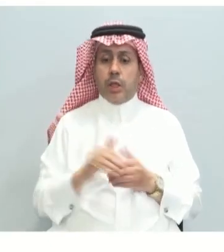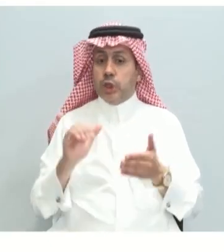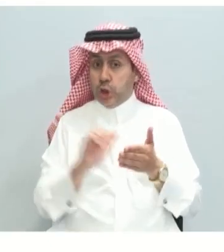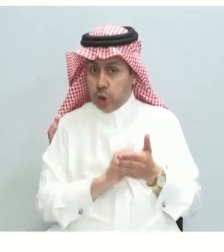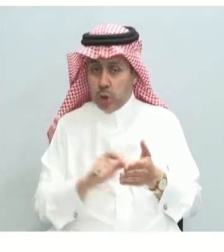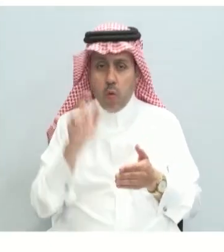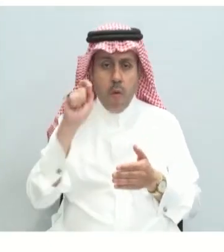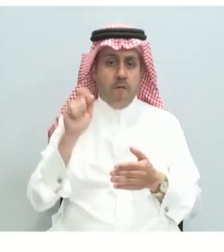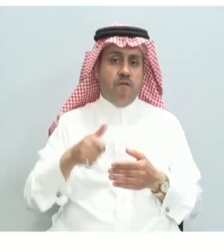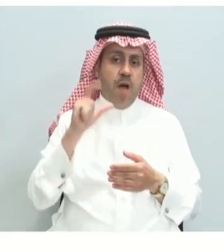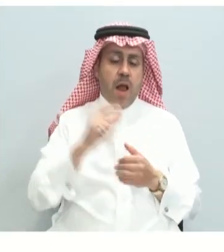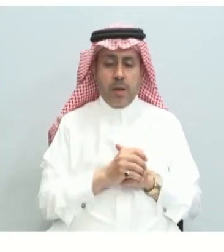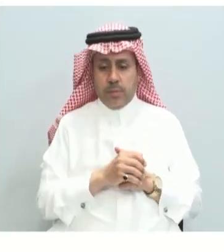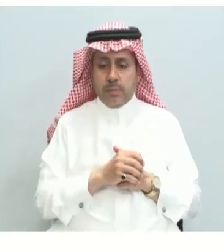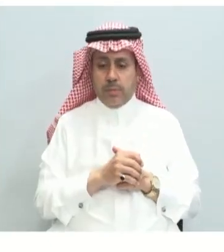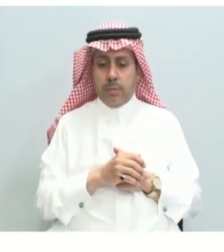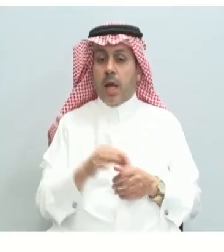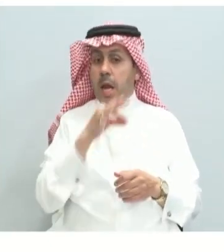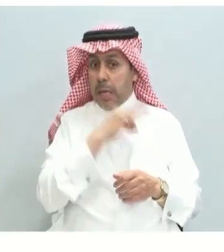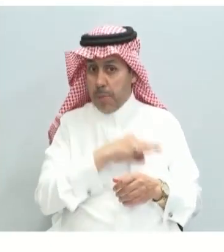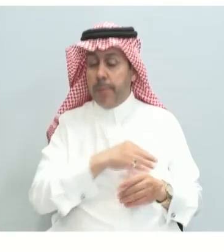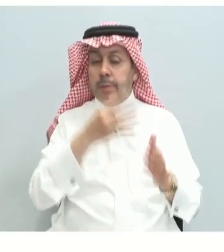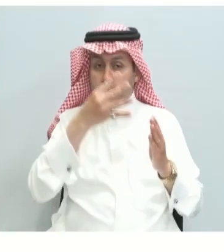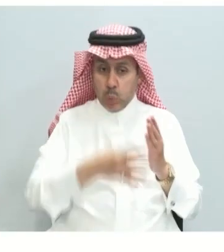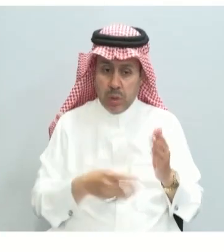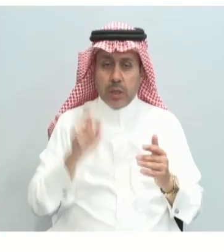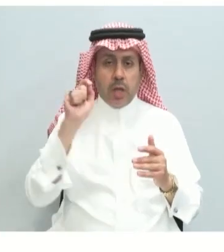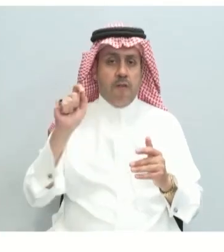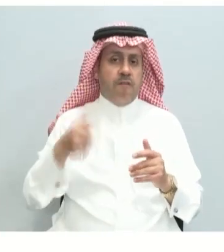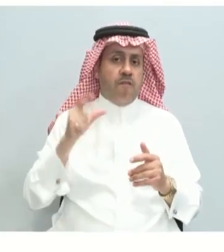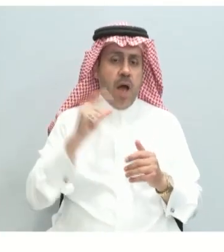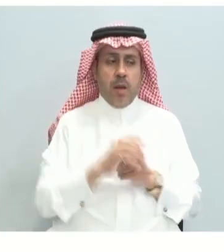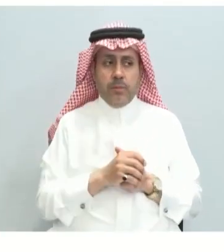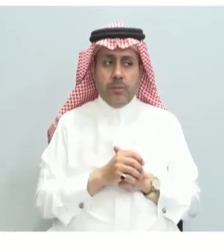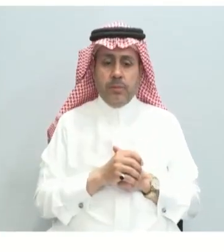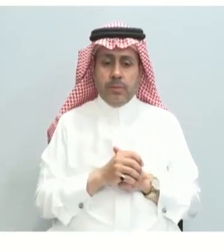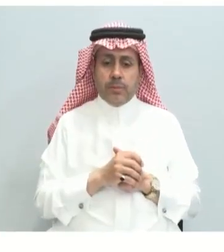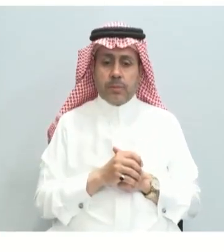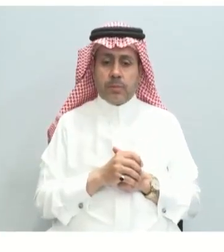شرط الفأل، ثم أخيرا الحكمة من مشروعية الفأل.